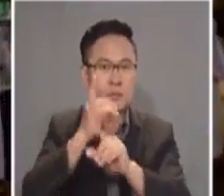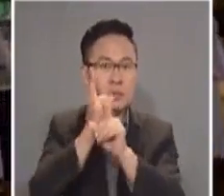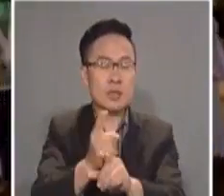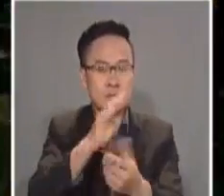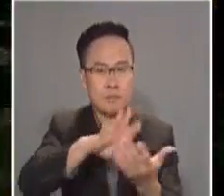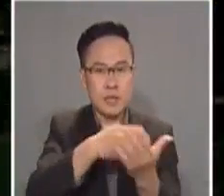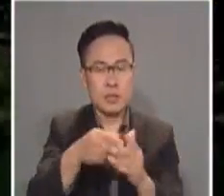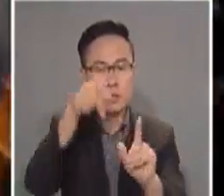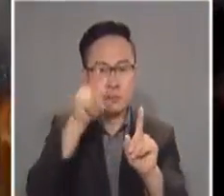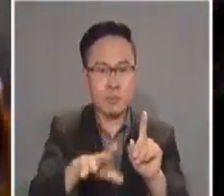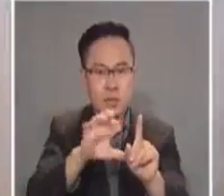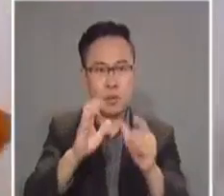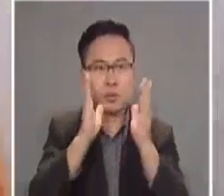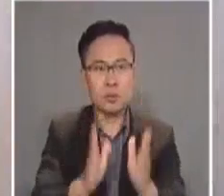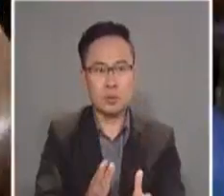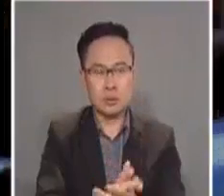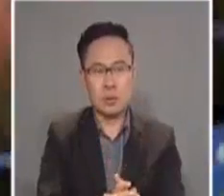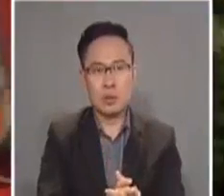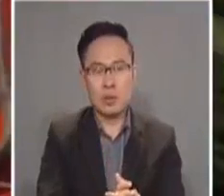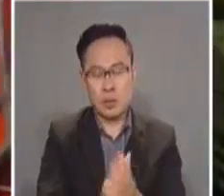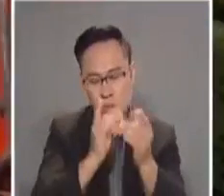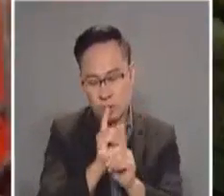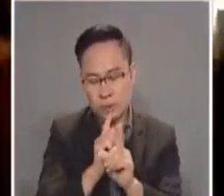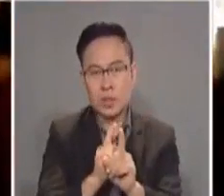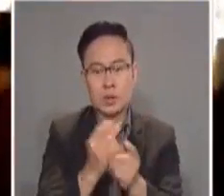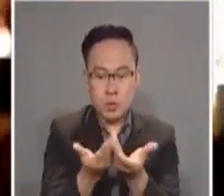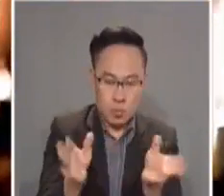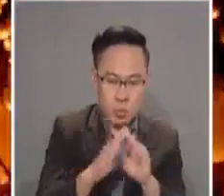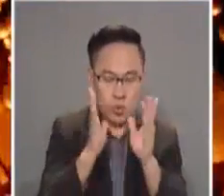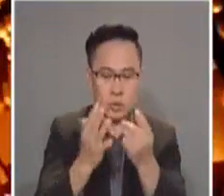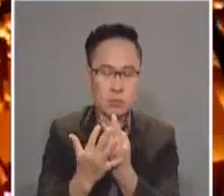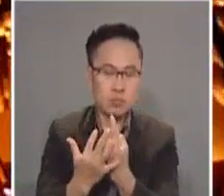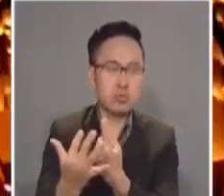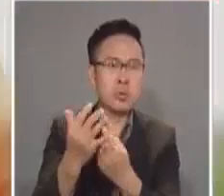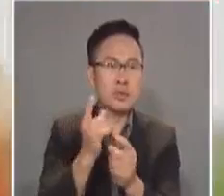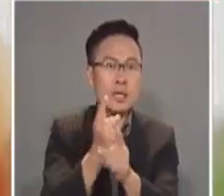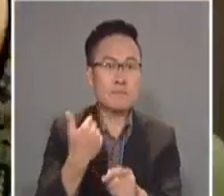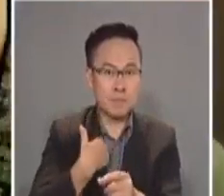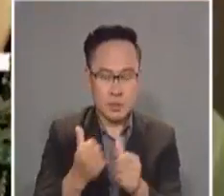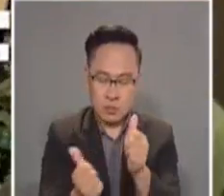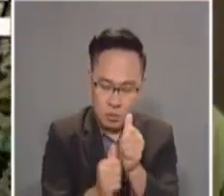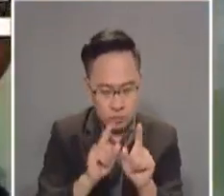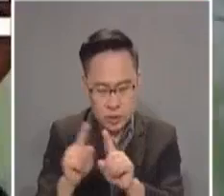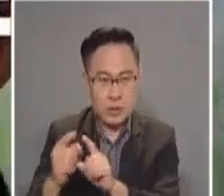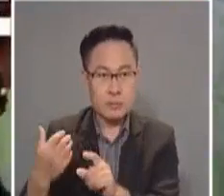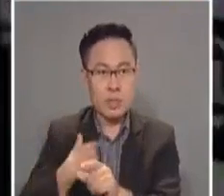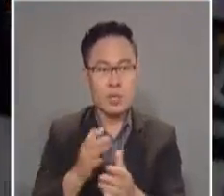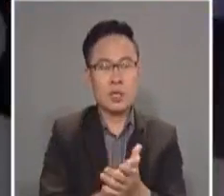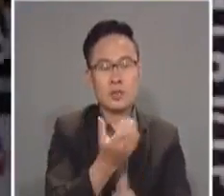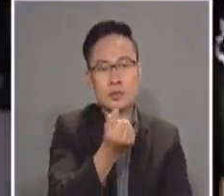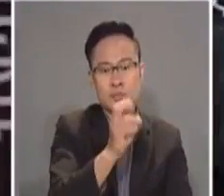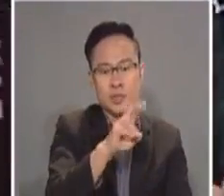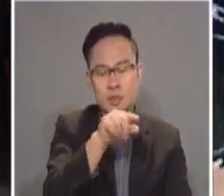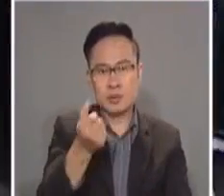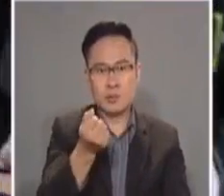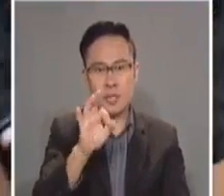ไว้ 1,500 คนซึ่งยังไม่รวมผู้ติดตามและครอบครัวนอกจากนี้วันที่17ถึง19เมษายนจะมีการจัดสปอร์ตเฟสติวั